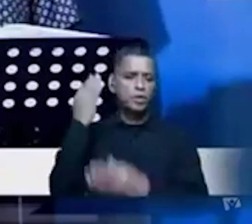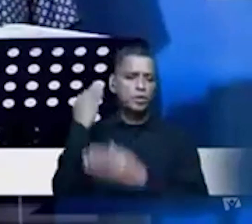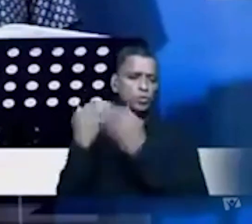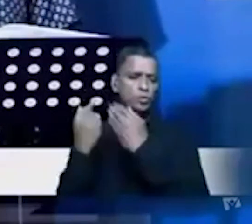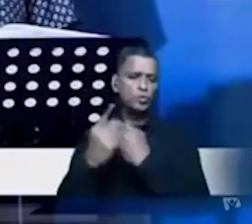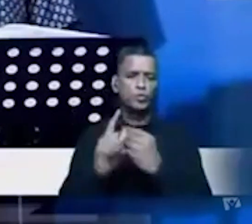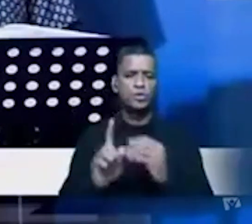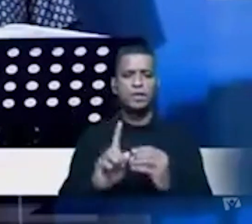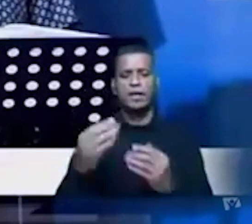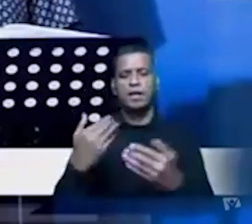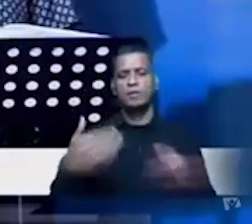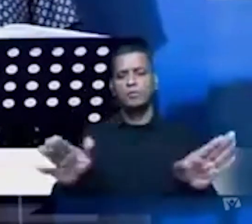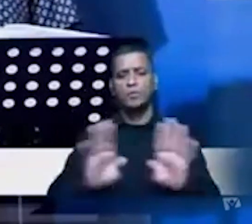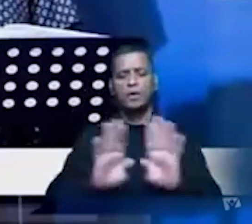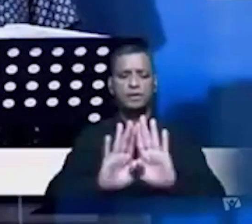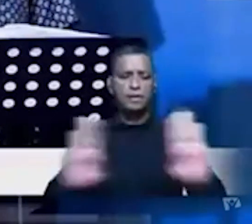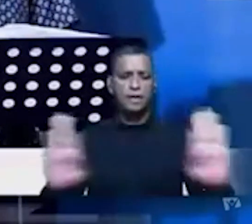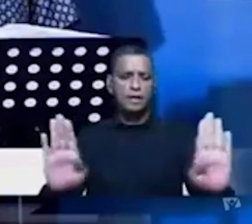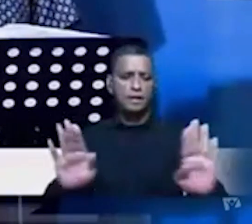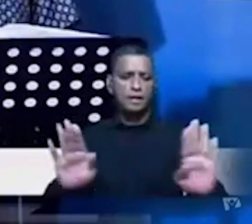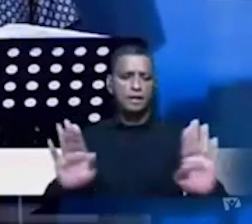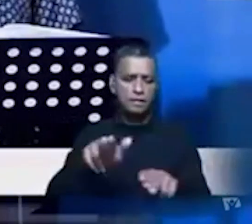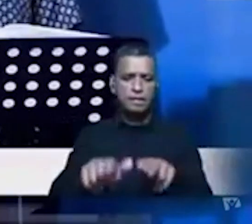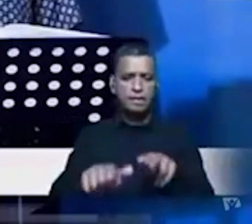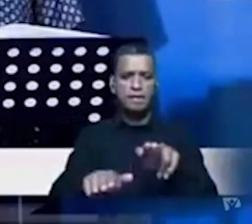Pendahulu terbuka jalannya,